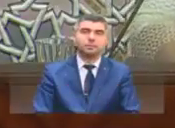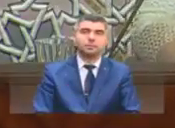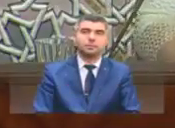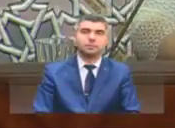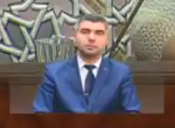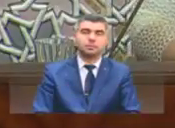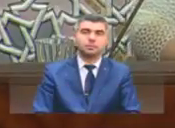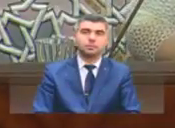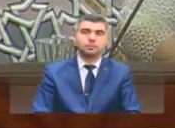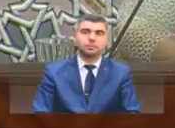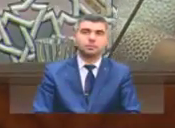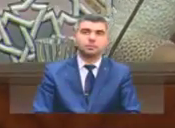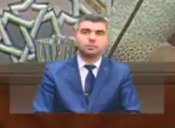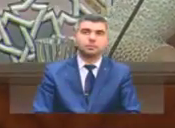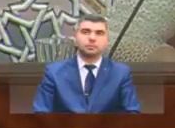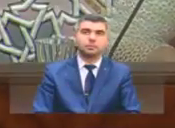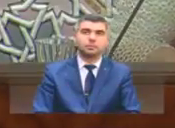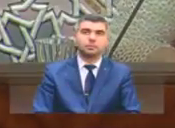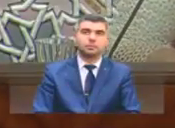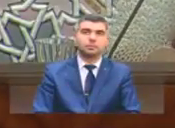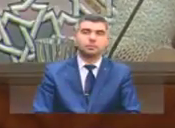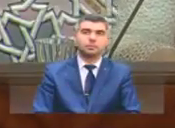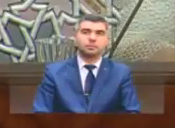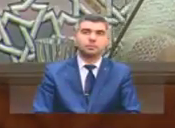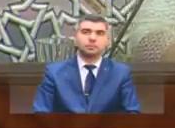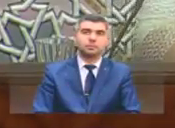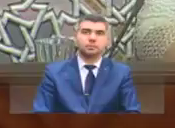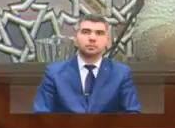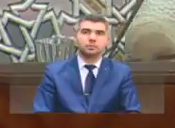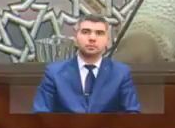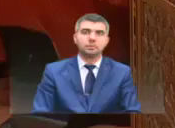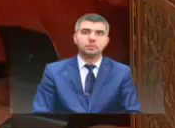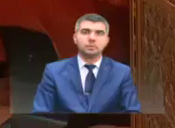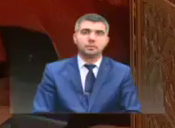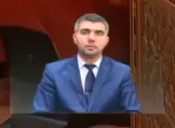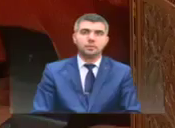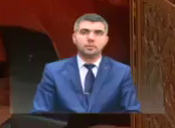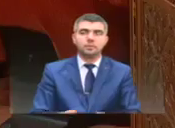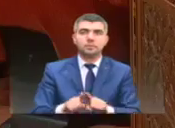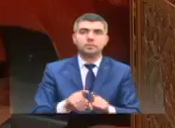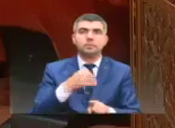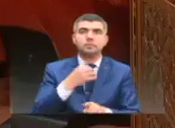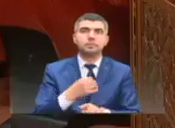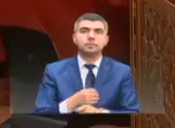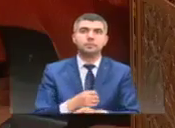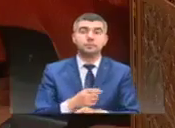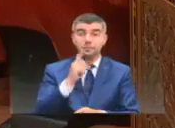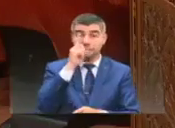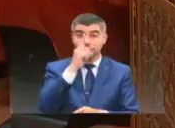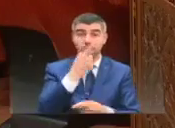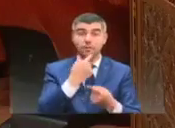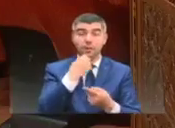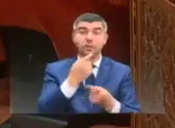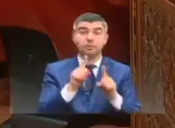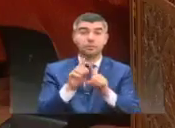لا تعقيب إضافي. السيدة كاتبة الدولة. سيد نائب محترم، نحن مبادرون، حنا كنطلبوا منكم